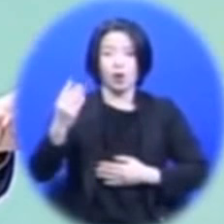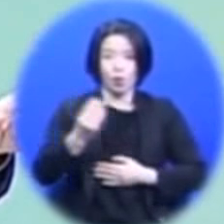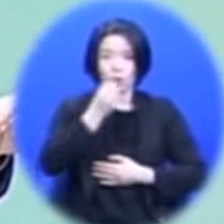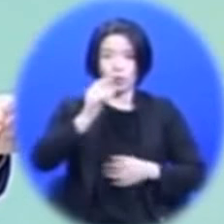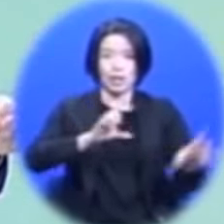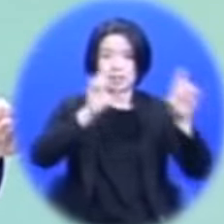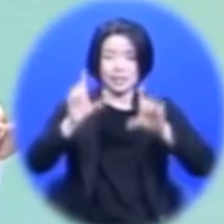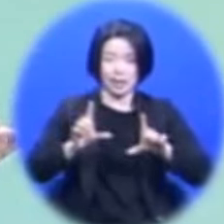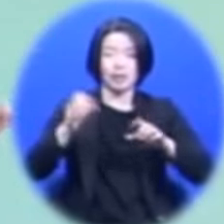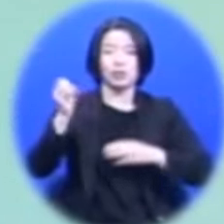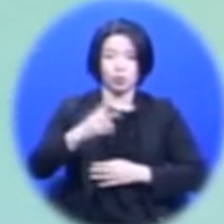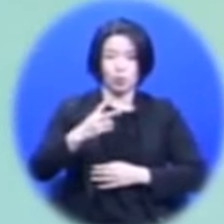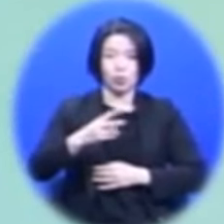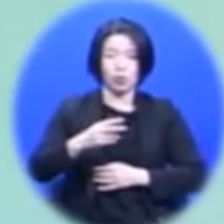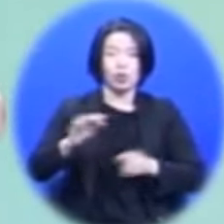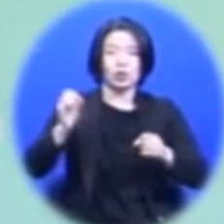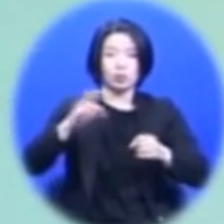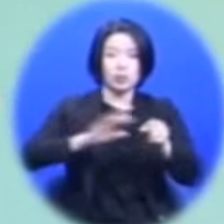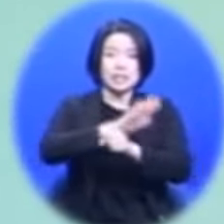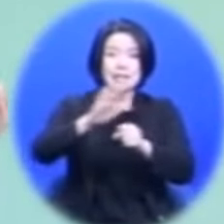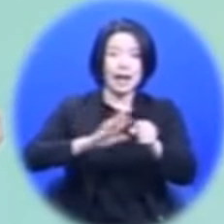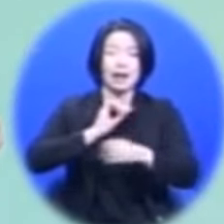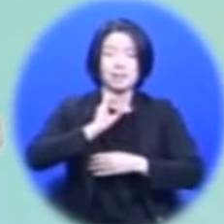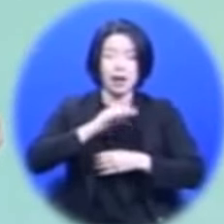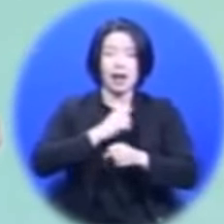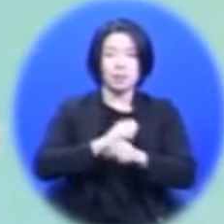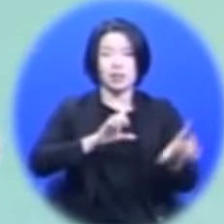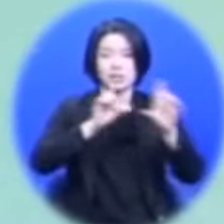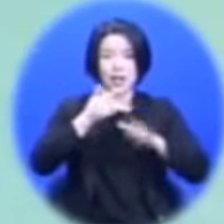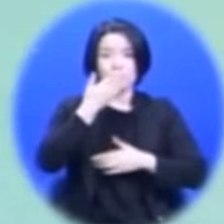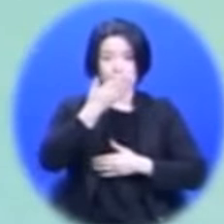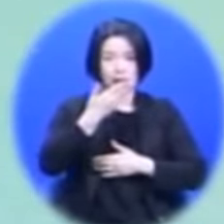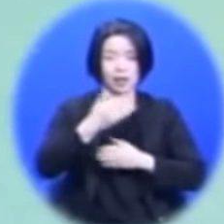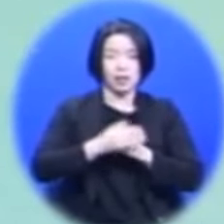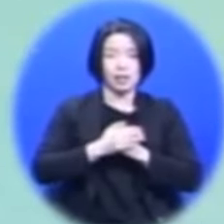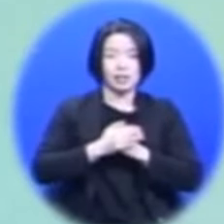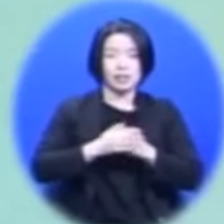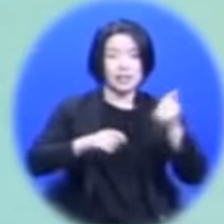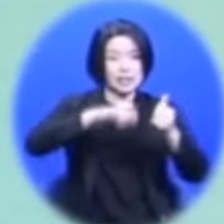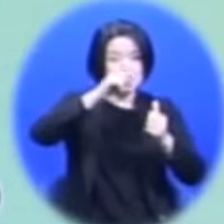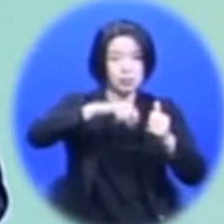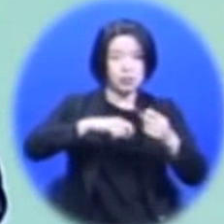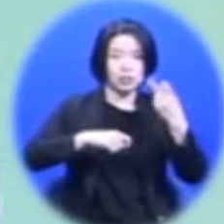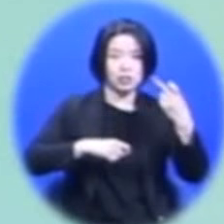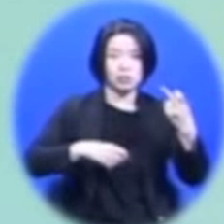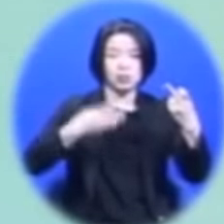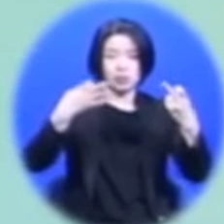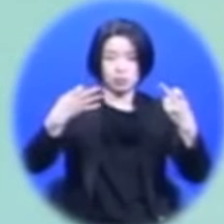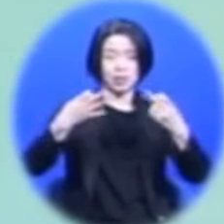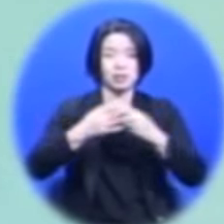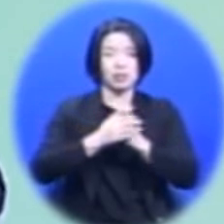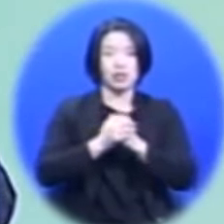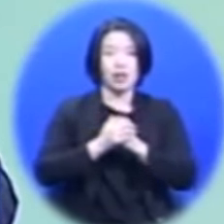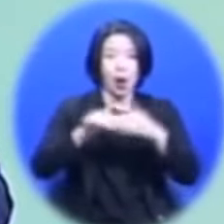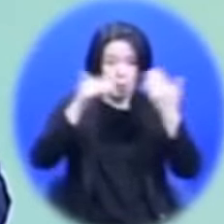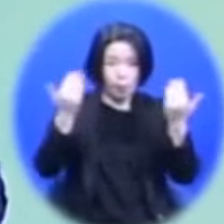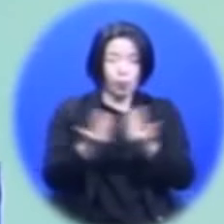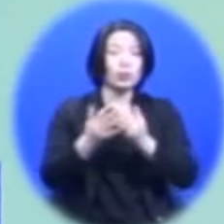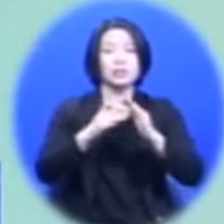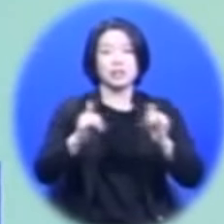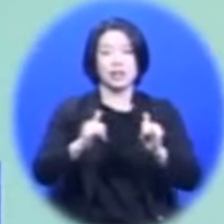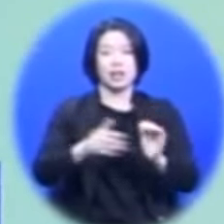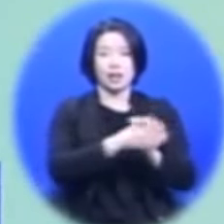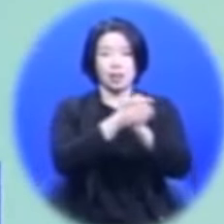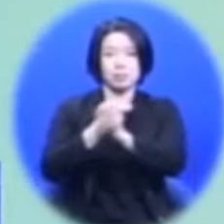삶을 살고 사랑만 하며 살게 됩니다. 히브리서 12장 14절에 모든 사람과